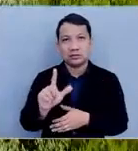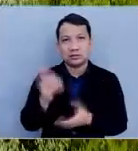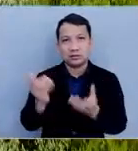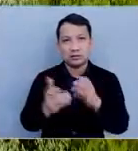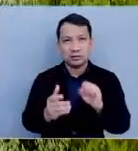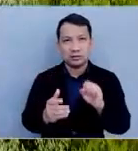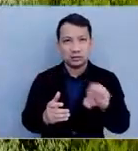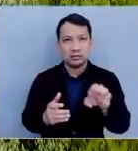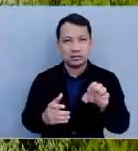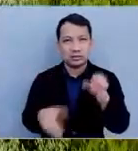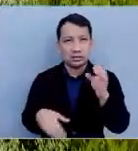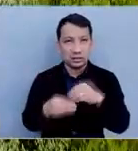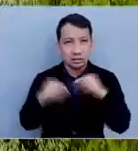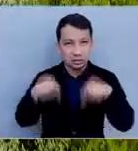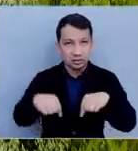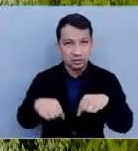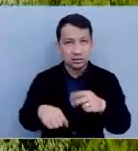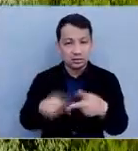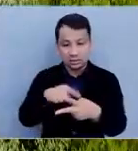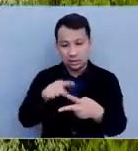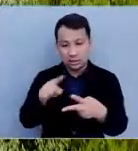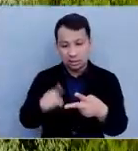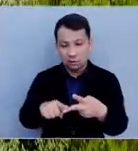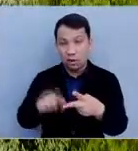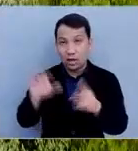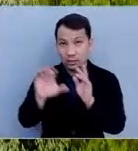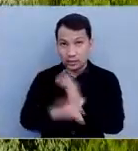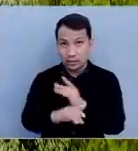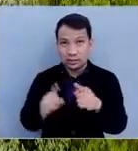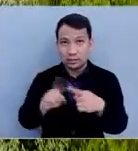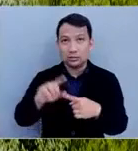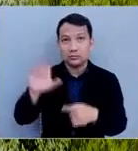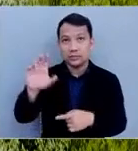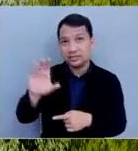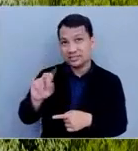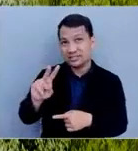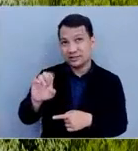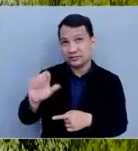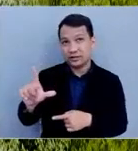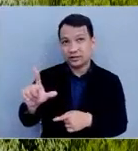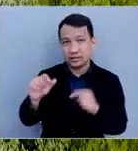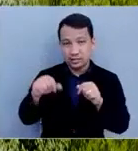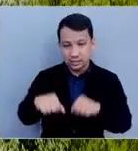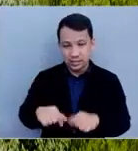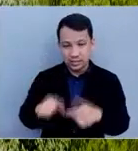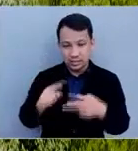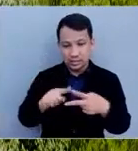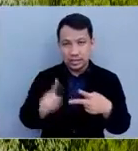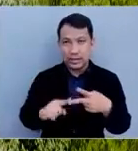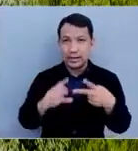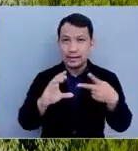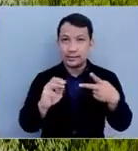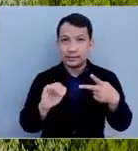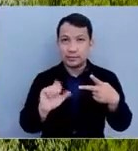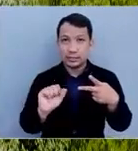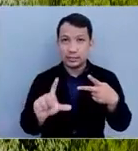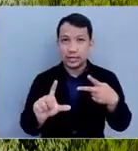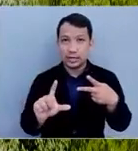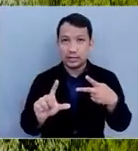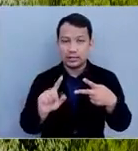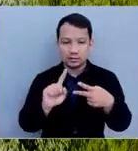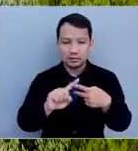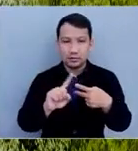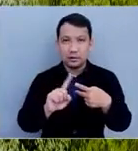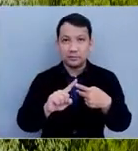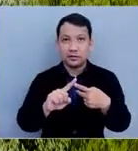mga krimen kasi sa Pilipinas, may dalawang aspeto. No? Yung civil aspect at saka yung criminal aspect. Yan. Yung civil aspect ay